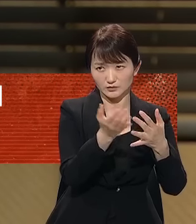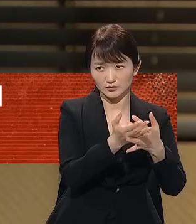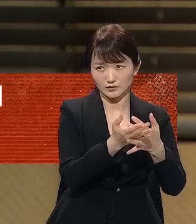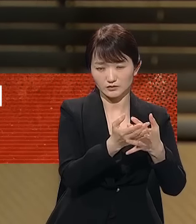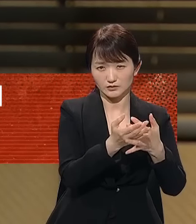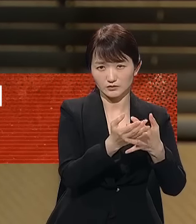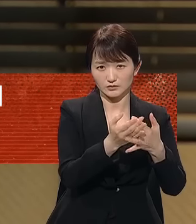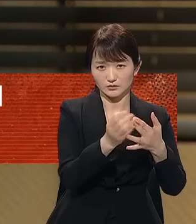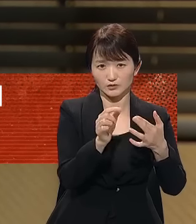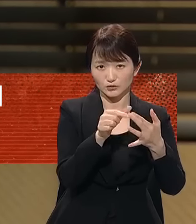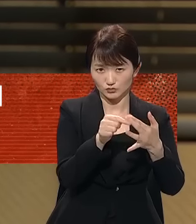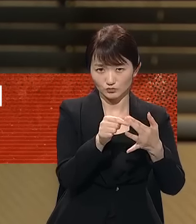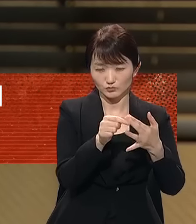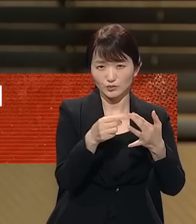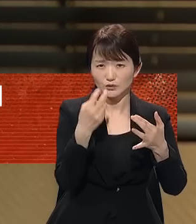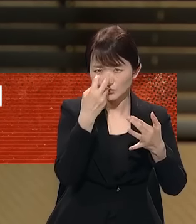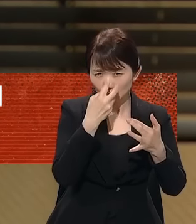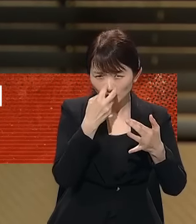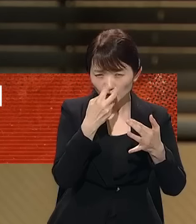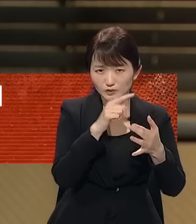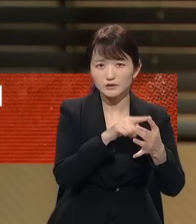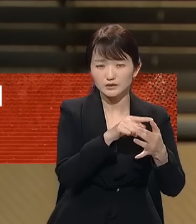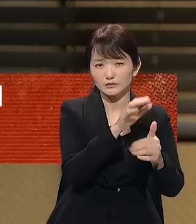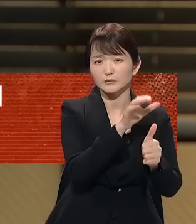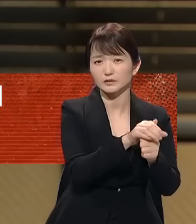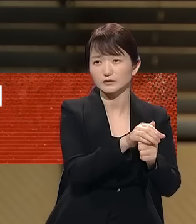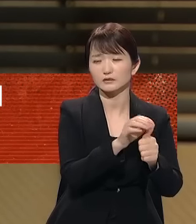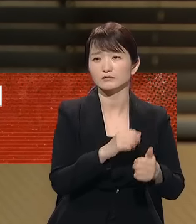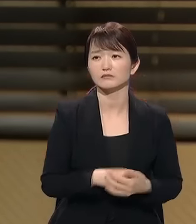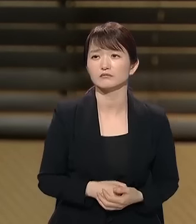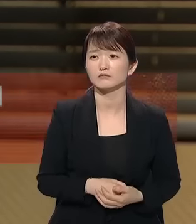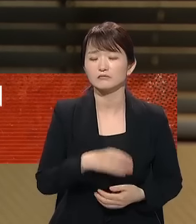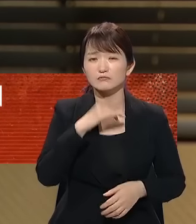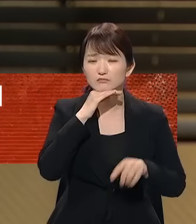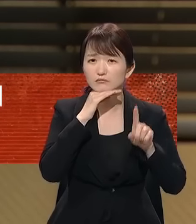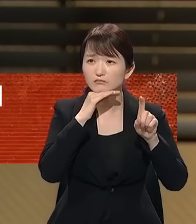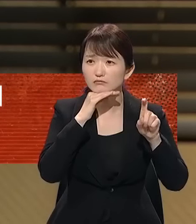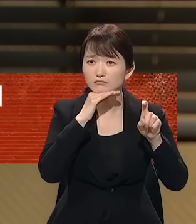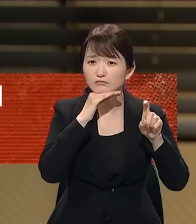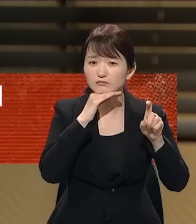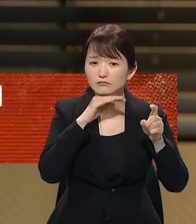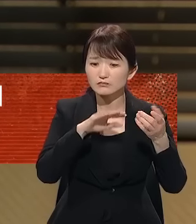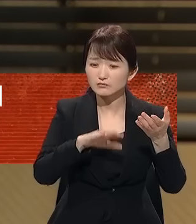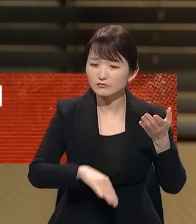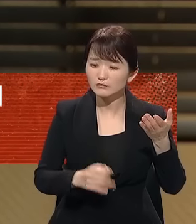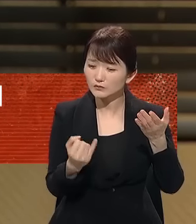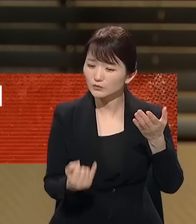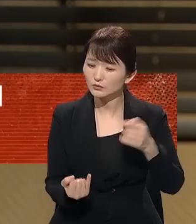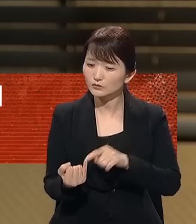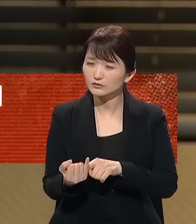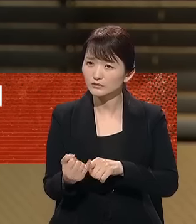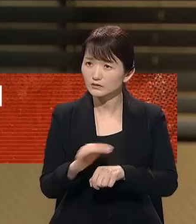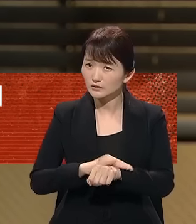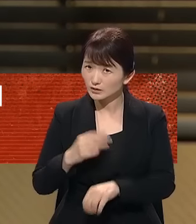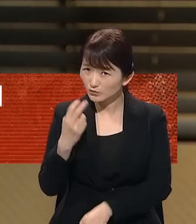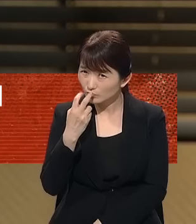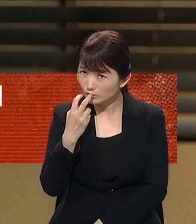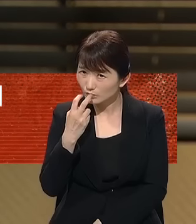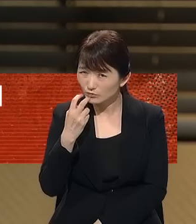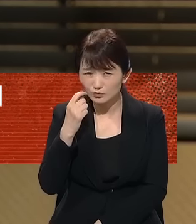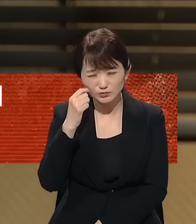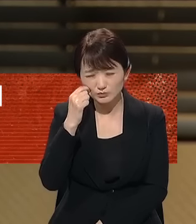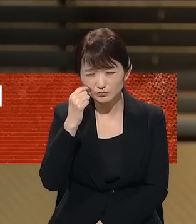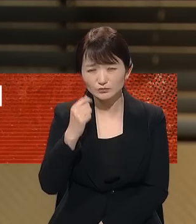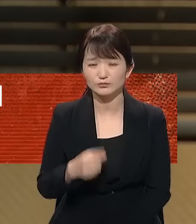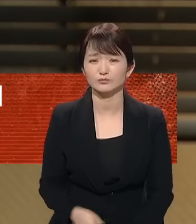네가 맡아라. 그래서 사실 11살 아이가 뭐 밑에 동생들 어떻게 제대로 완벽하게 보살피겠습니까? 예. 잘